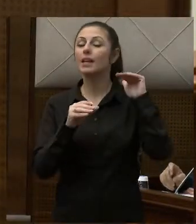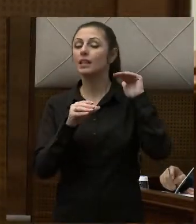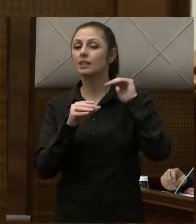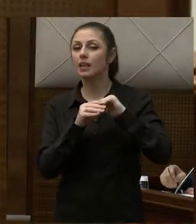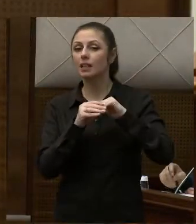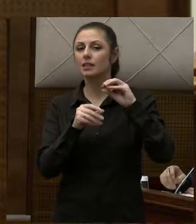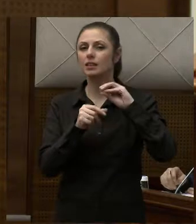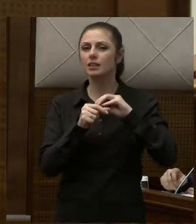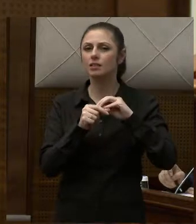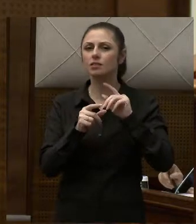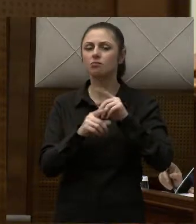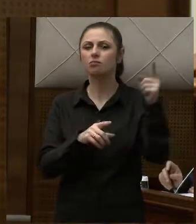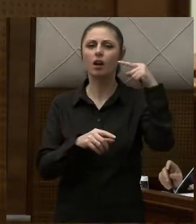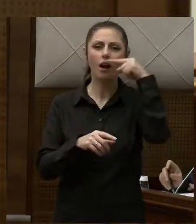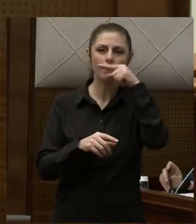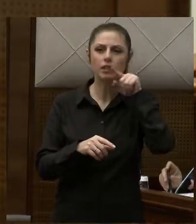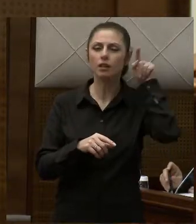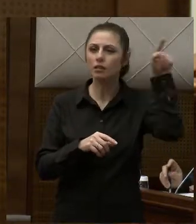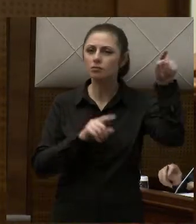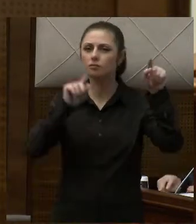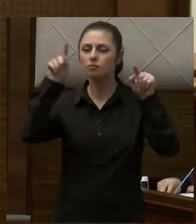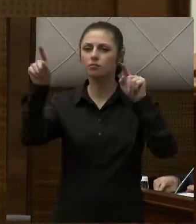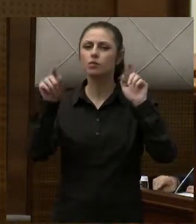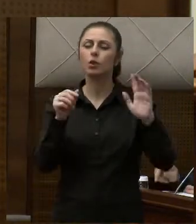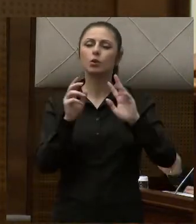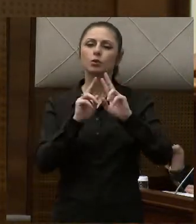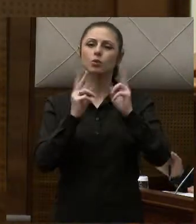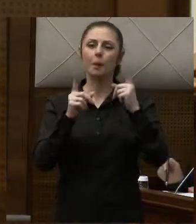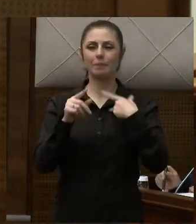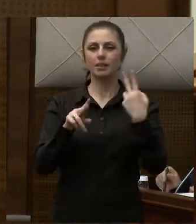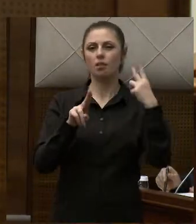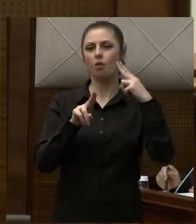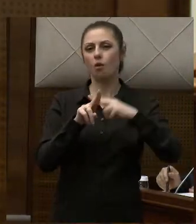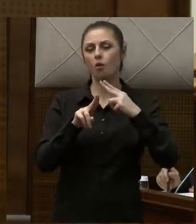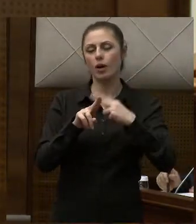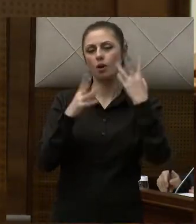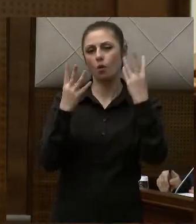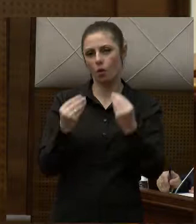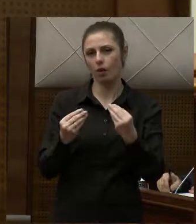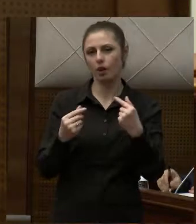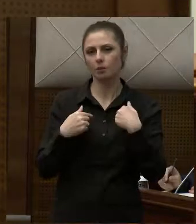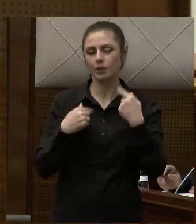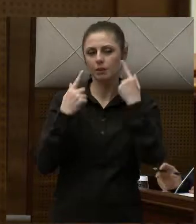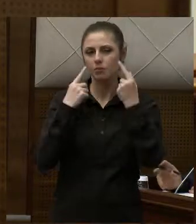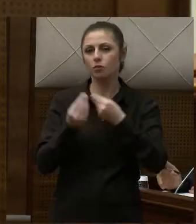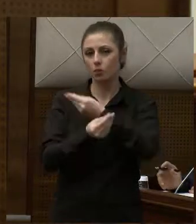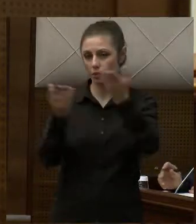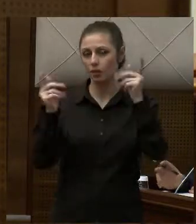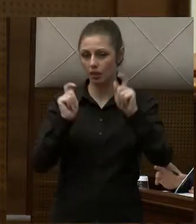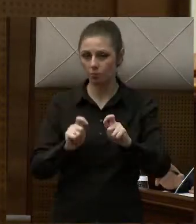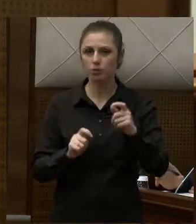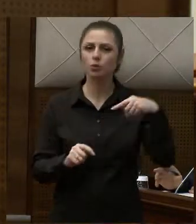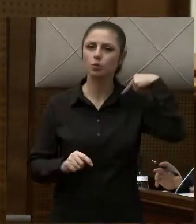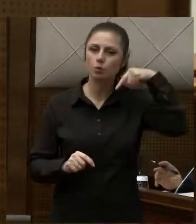anlamında Orta Doğu'ya, Afrika'ya, Orta Asya'ya, Balkanlara örnek olarak açılımlarımızı sürdürdük. Yine